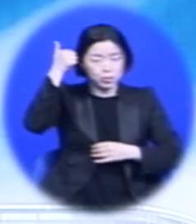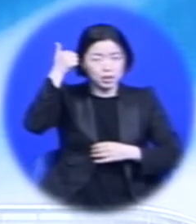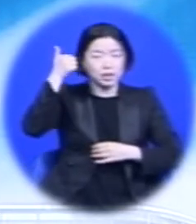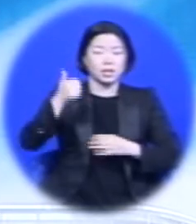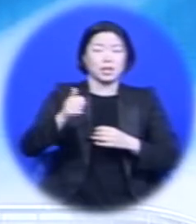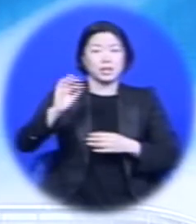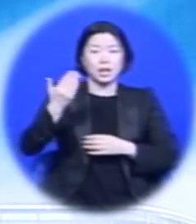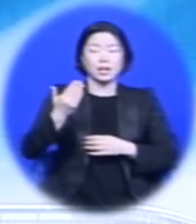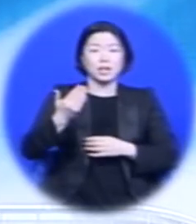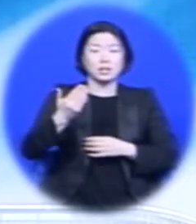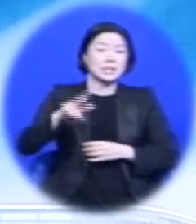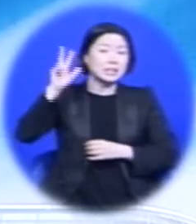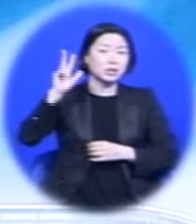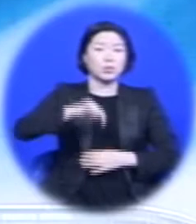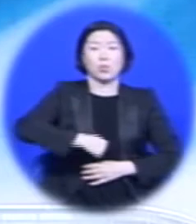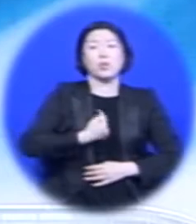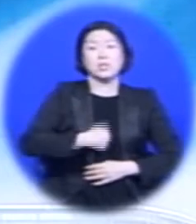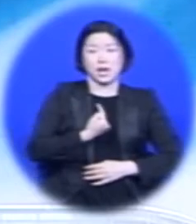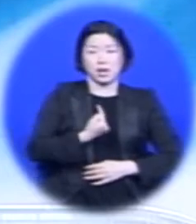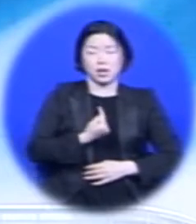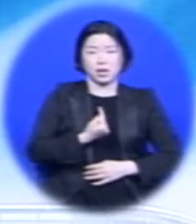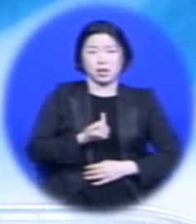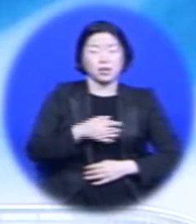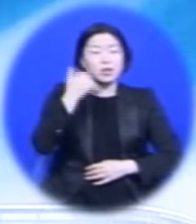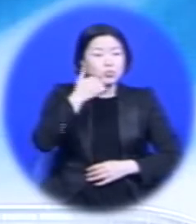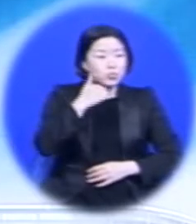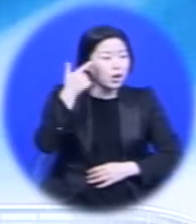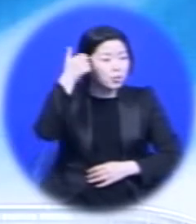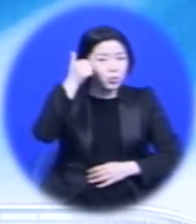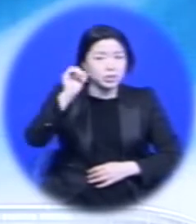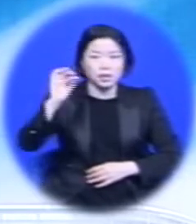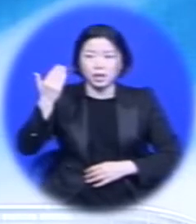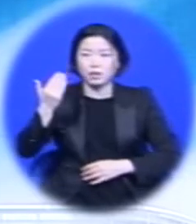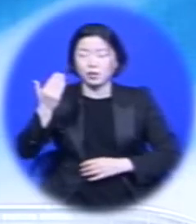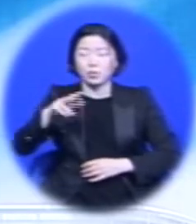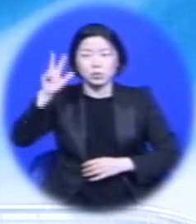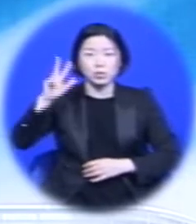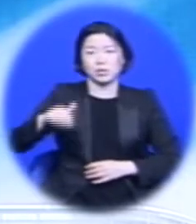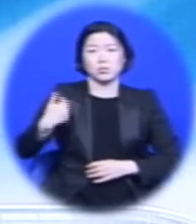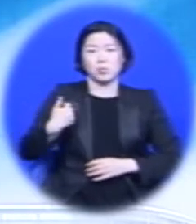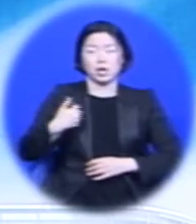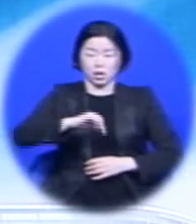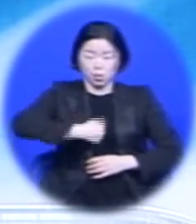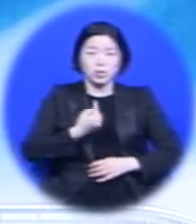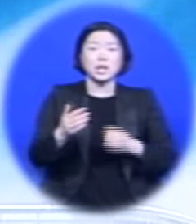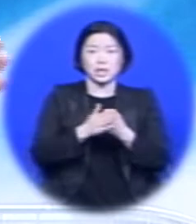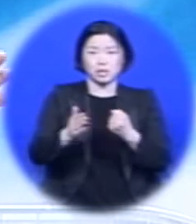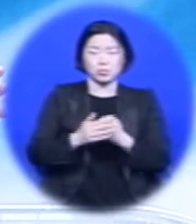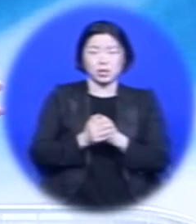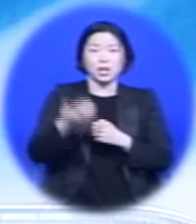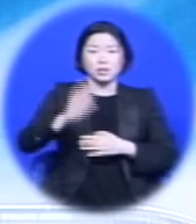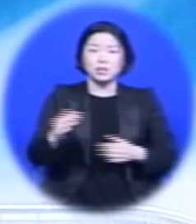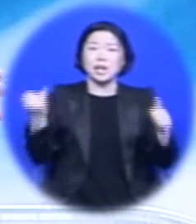합니다, 혼자. 그래서 누가 목사 되겠다고 서원했는지 알 수가 없습니다. 본인만 그냥 알지. 근데